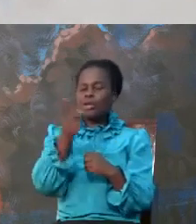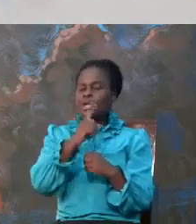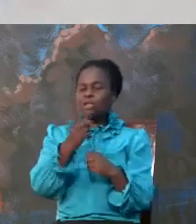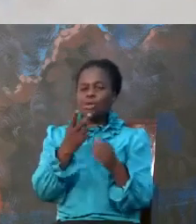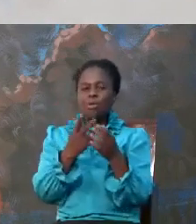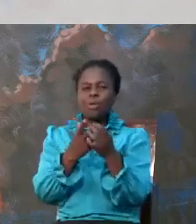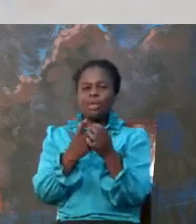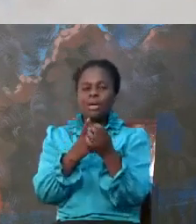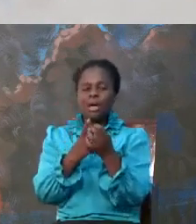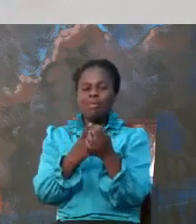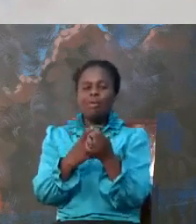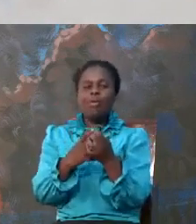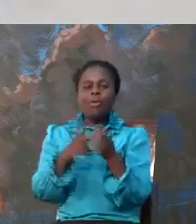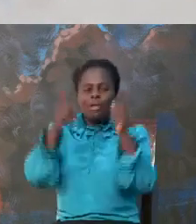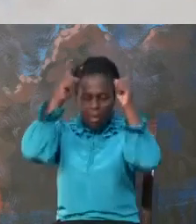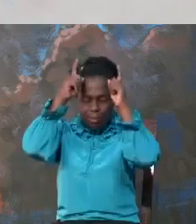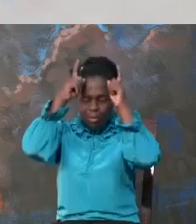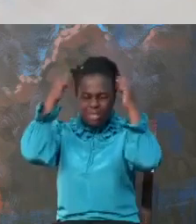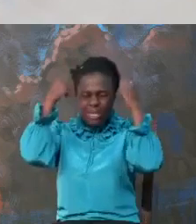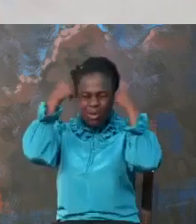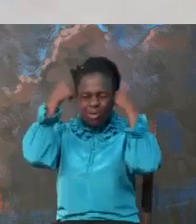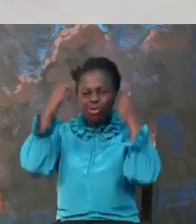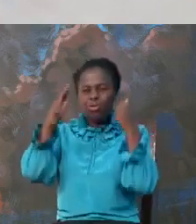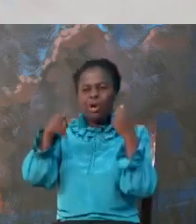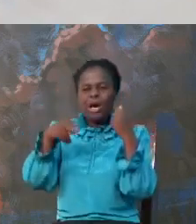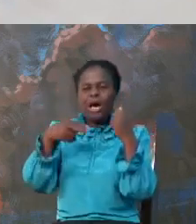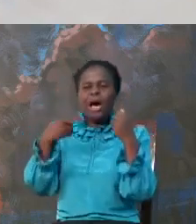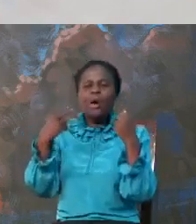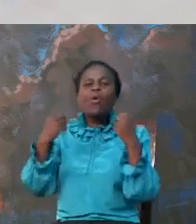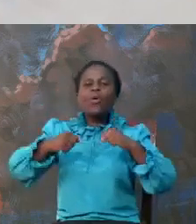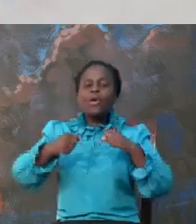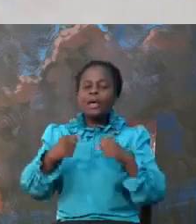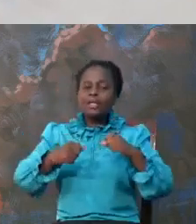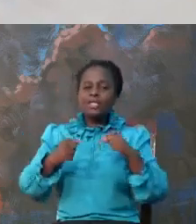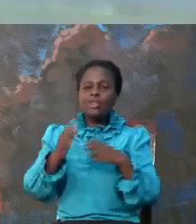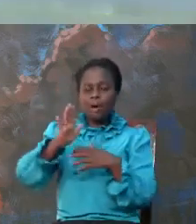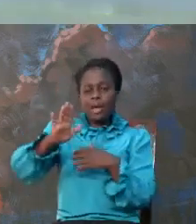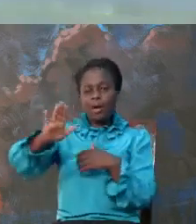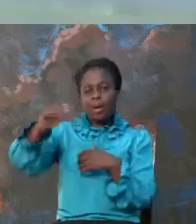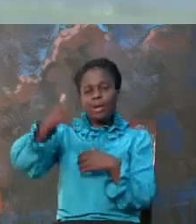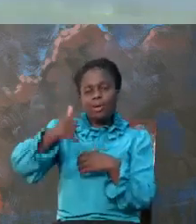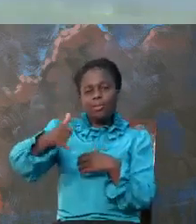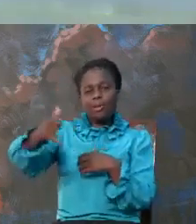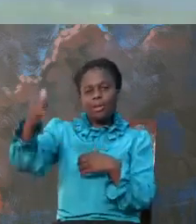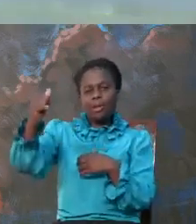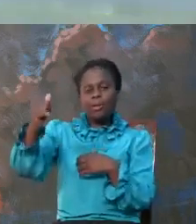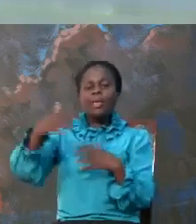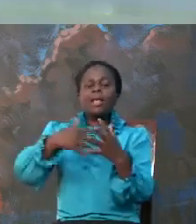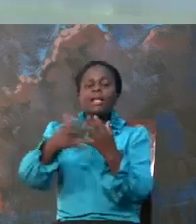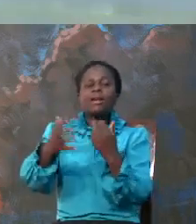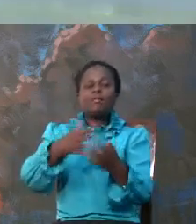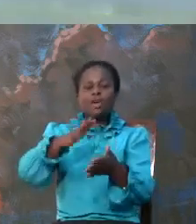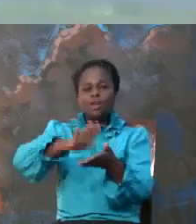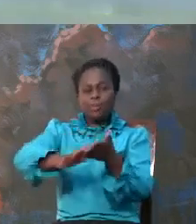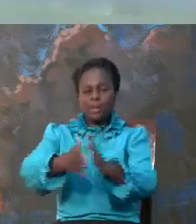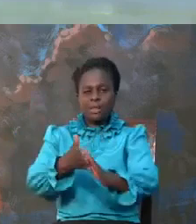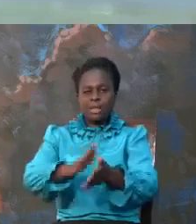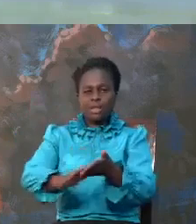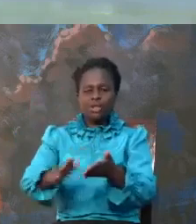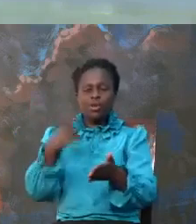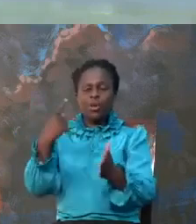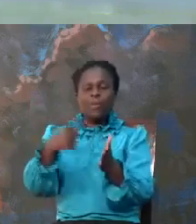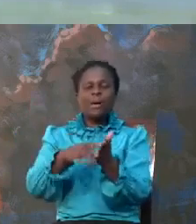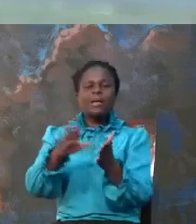kondoo ama ya ng'ombe ama ya hua, ya kwake mwenyewe ili afanye upatanisho. Maana yake ni